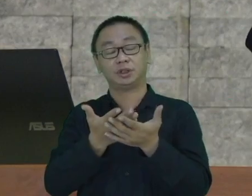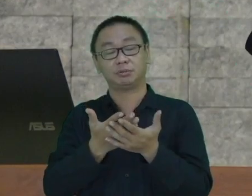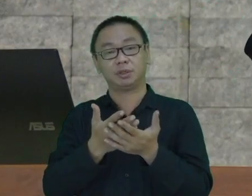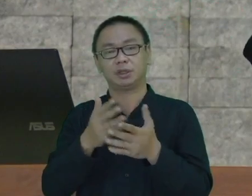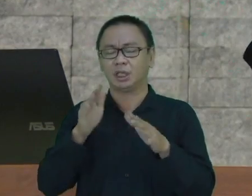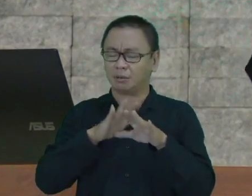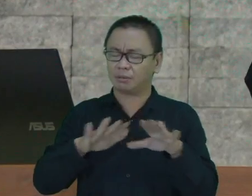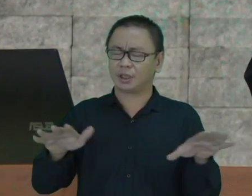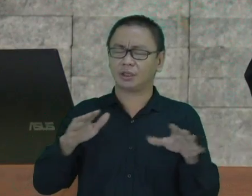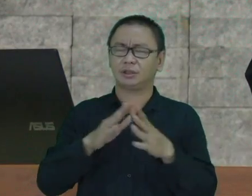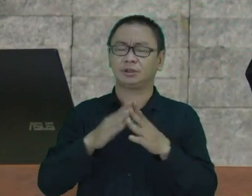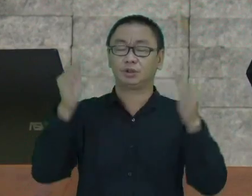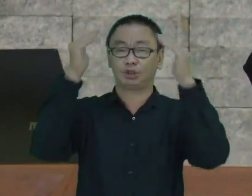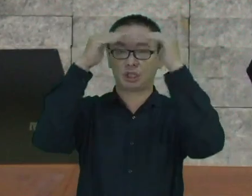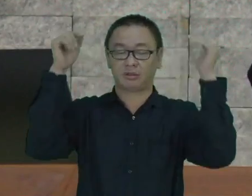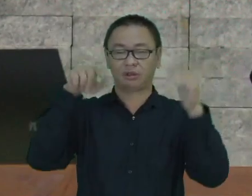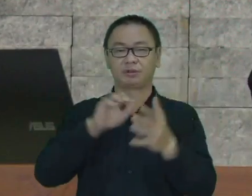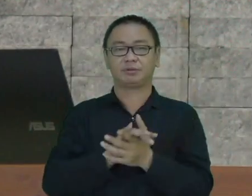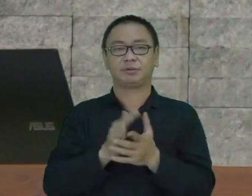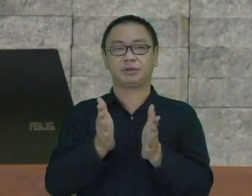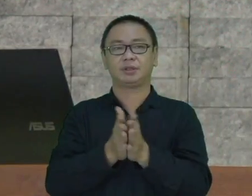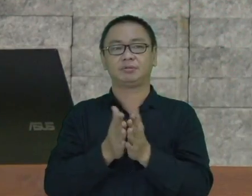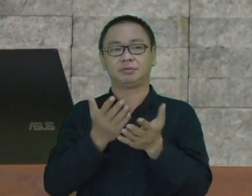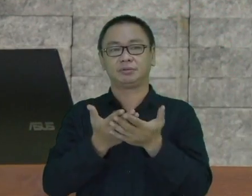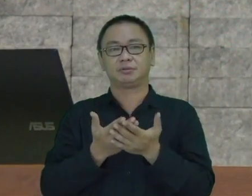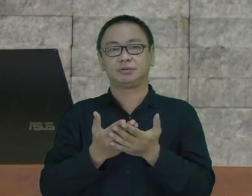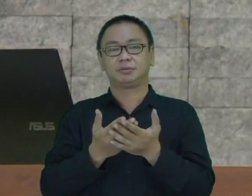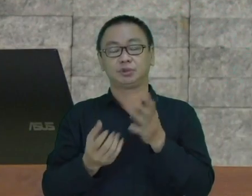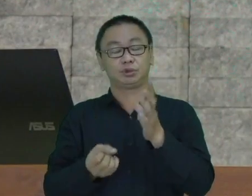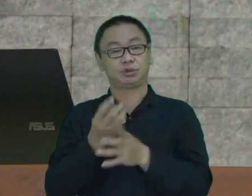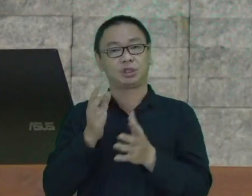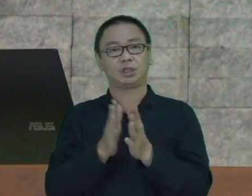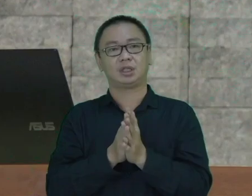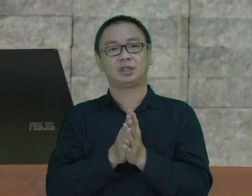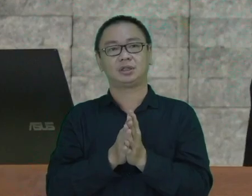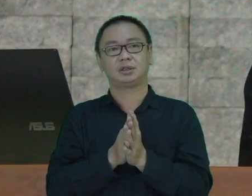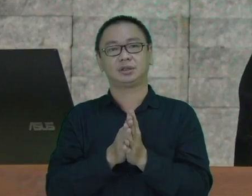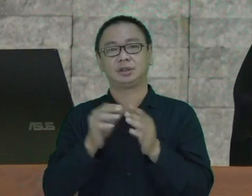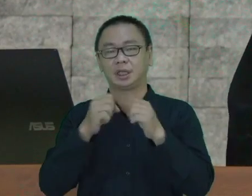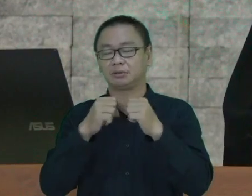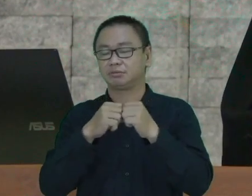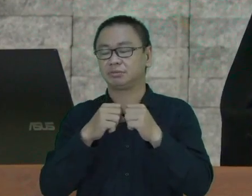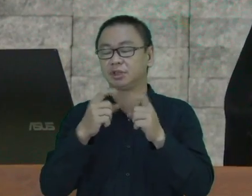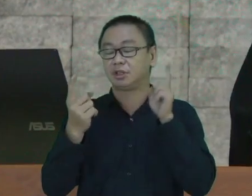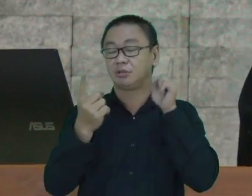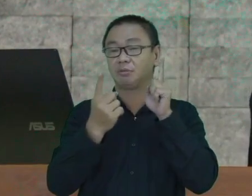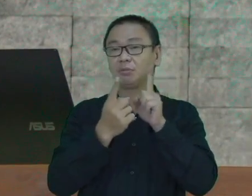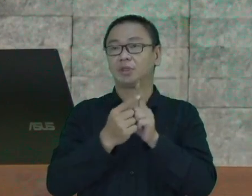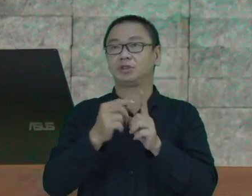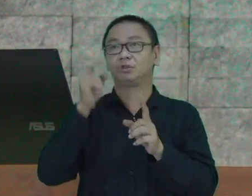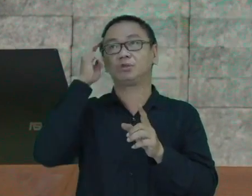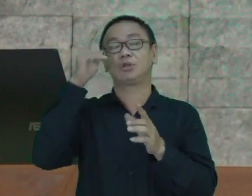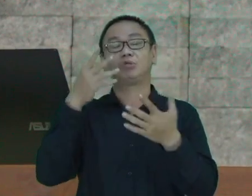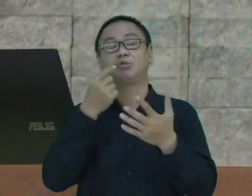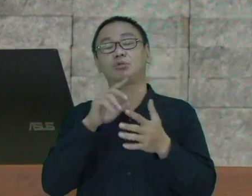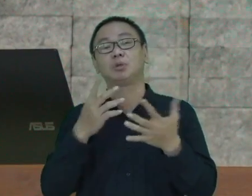damai sorgawi itu. Dan marilah kita mewujudkannya, kita ikrarkan di hadapan Tuhan untuk